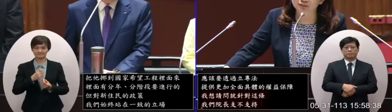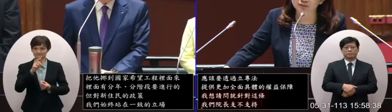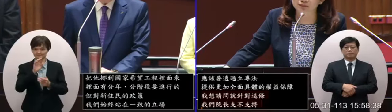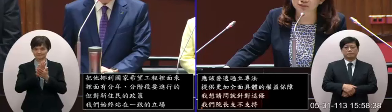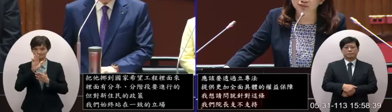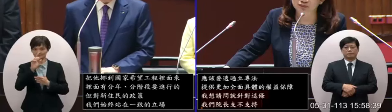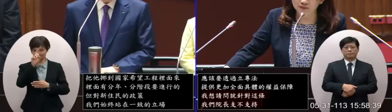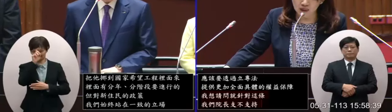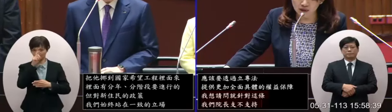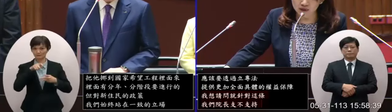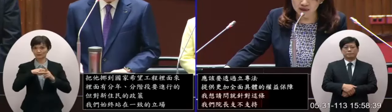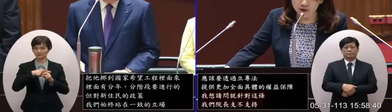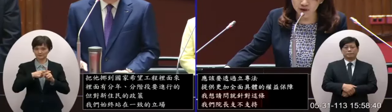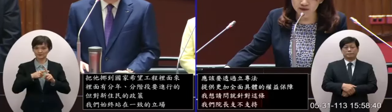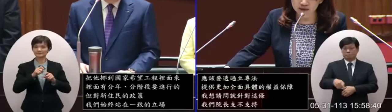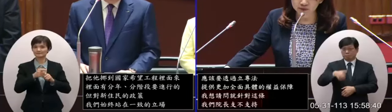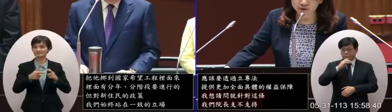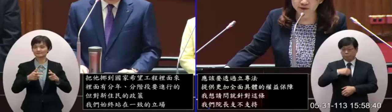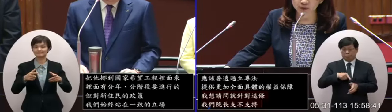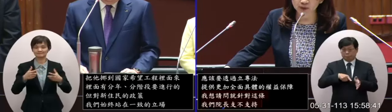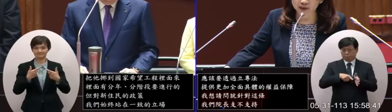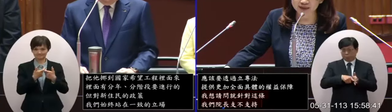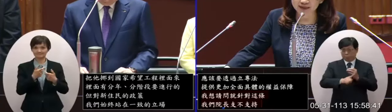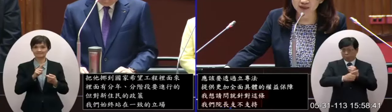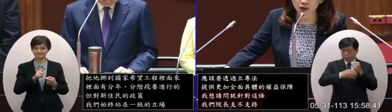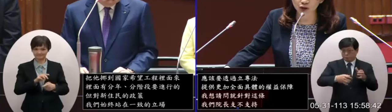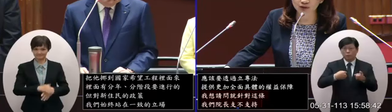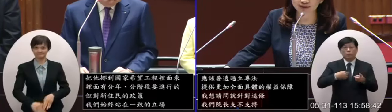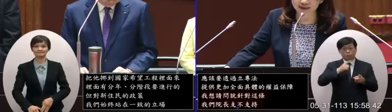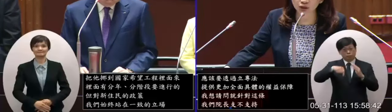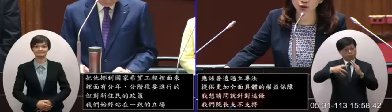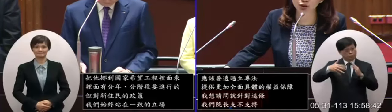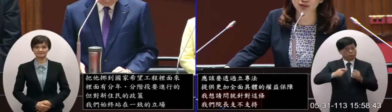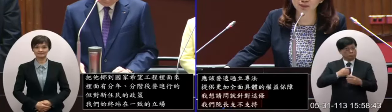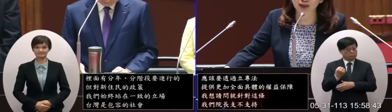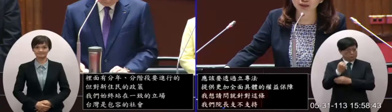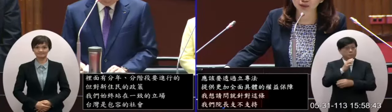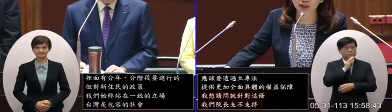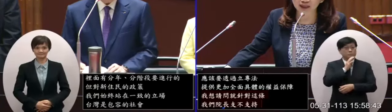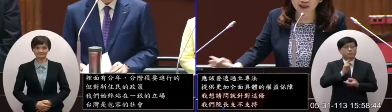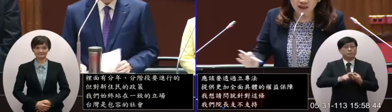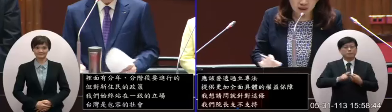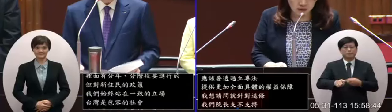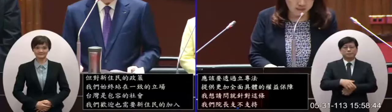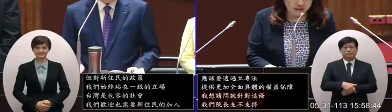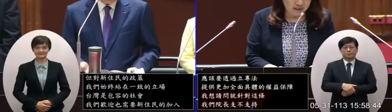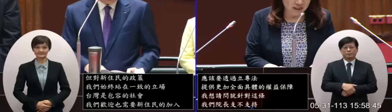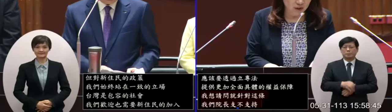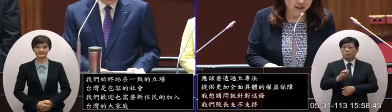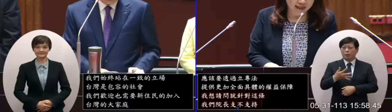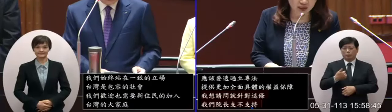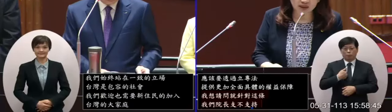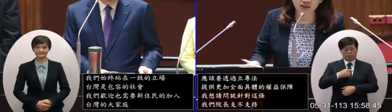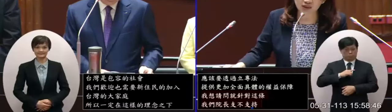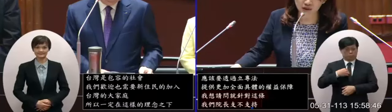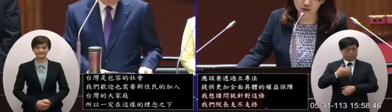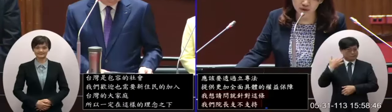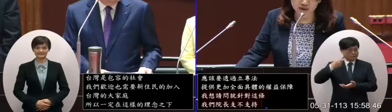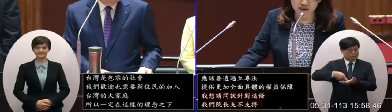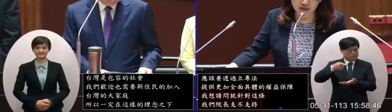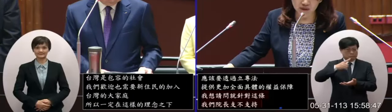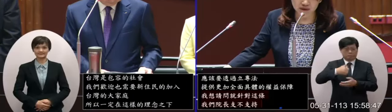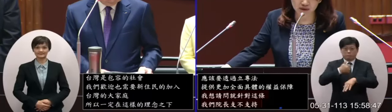工程一一的落实。 所以立专法这个部分，我们院长其实您是支持的嘛，对不对？因为本席其实在上一届